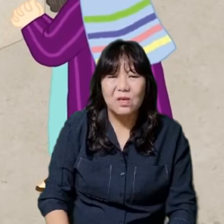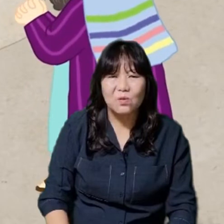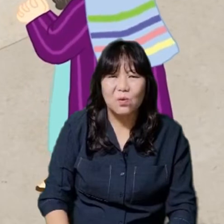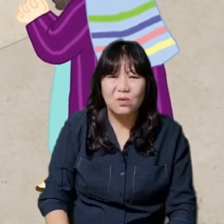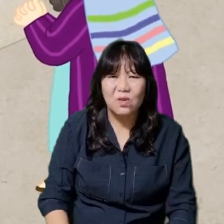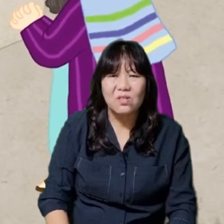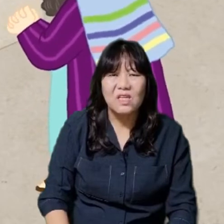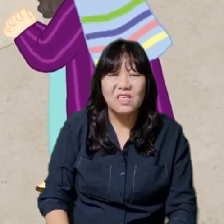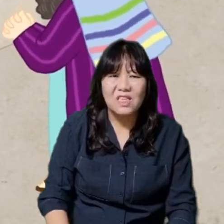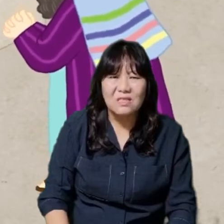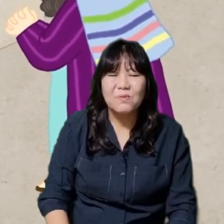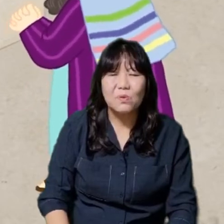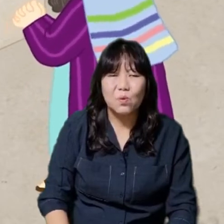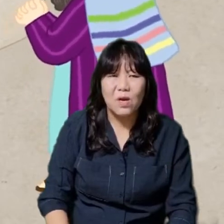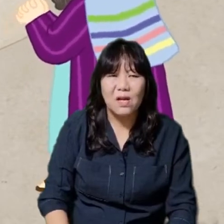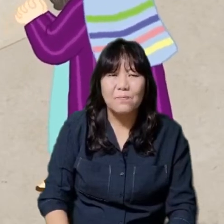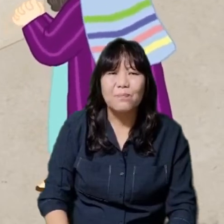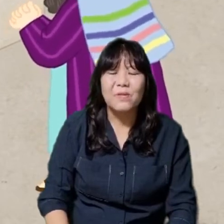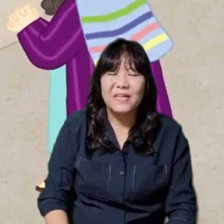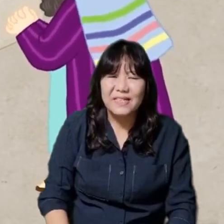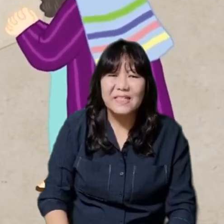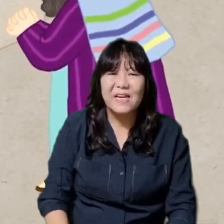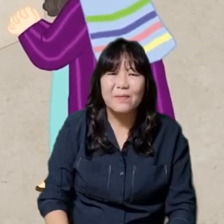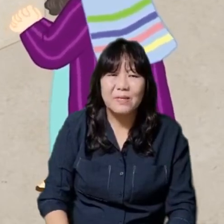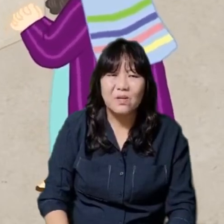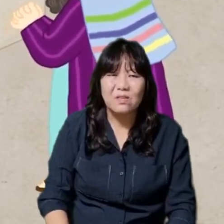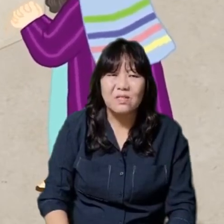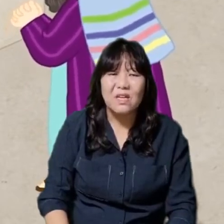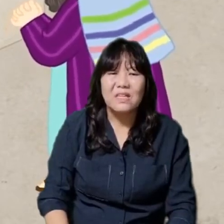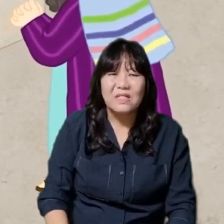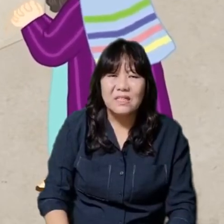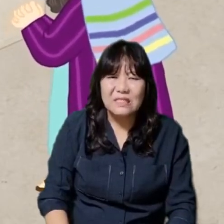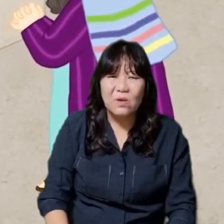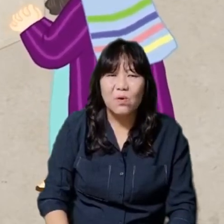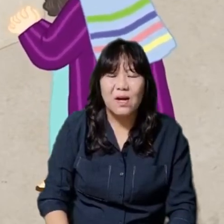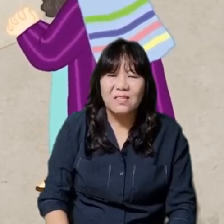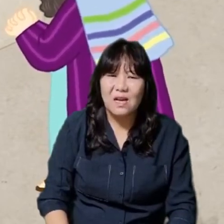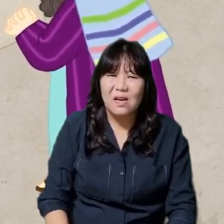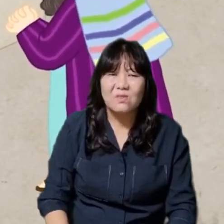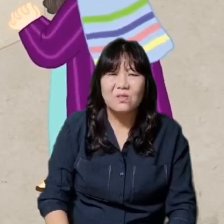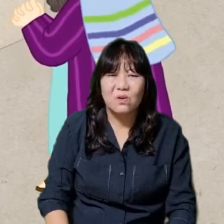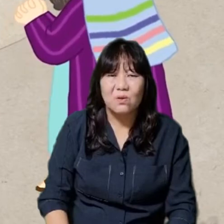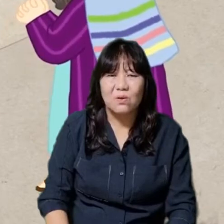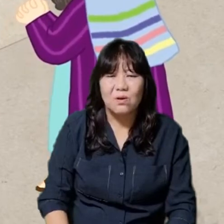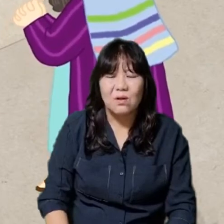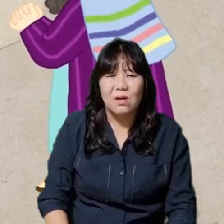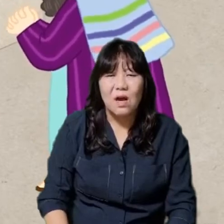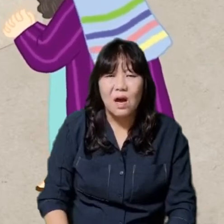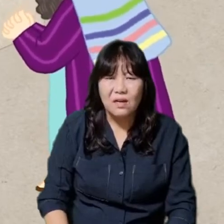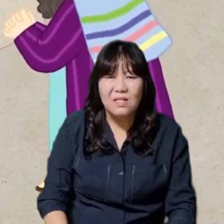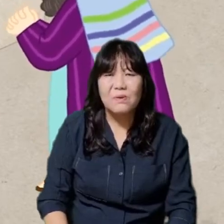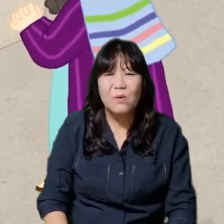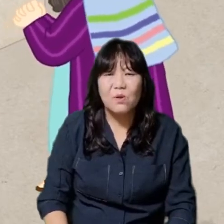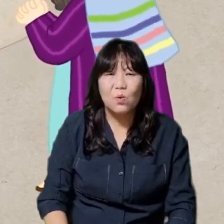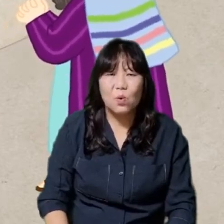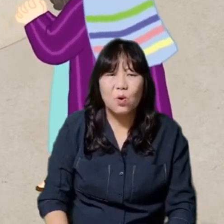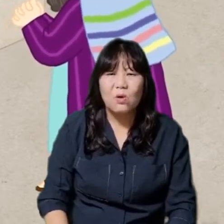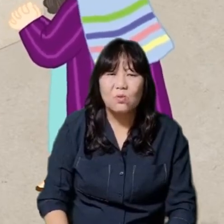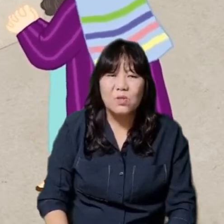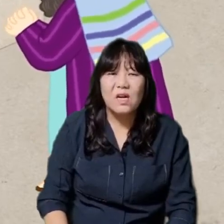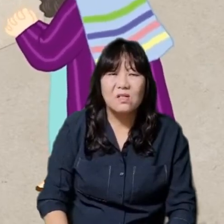다른 곳에 두었던 20년 동안 이스라엘 백성은 이전과 달라졌어요. 하나님을